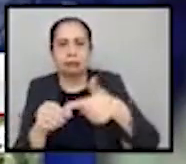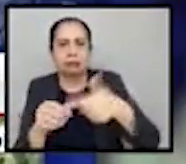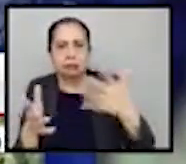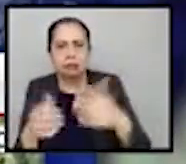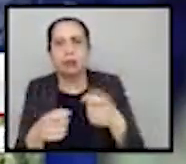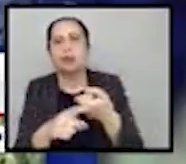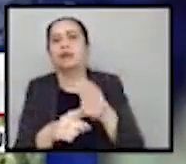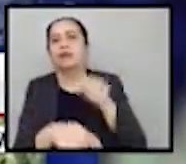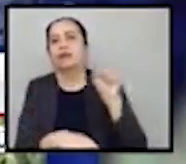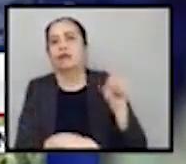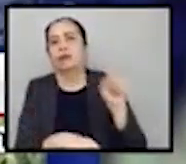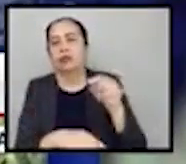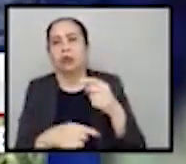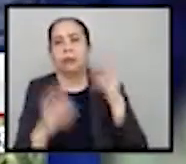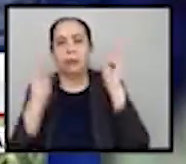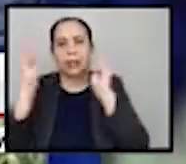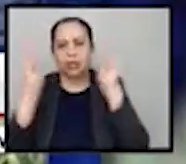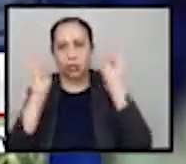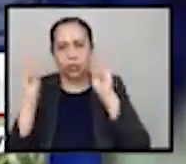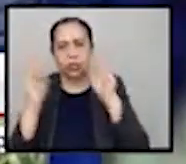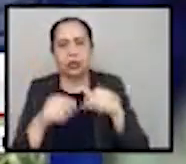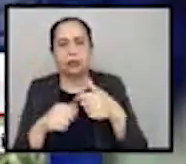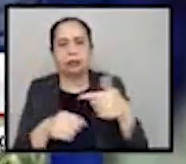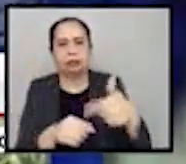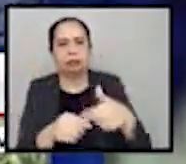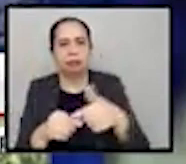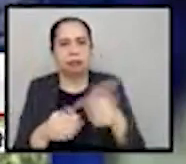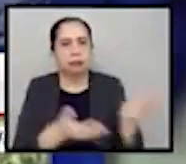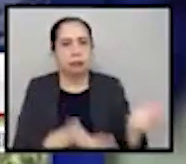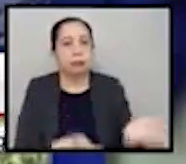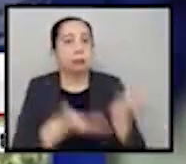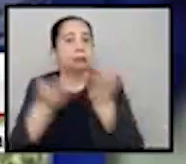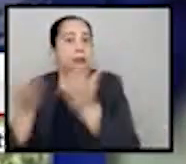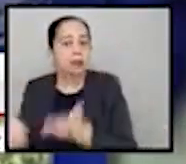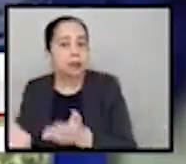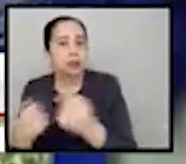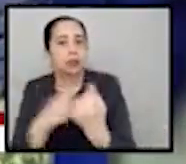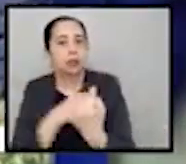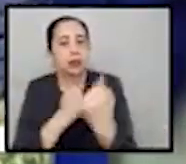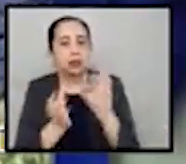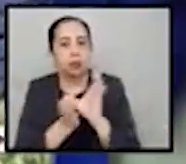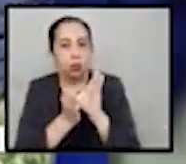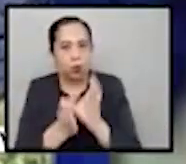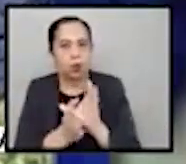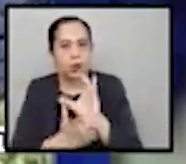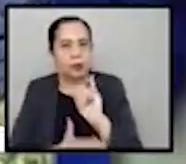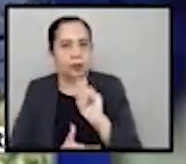sa Malaysia ang mga kontrabando na dadalhin sana sa Zamboanga City.